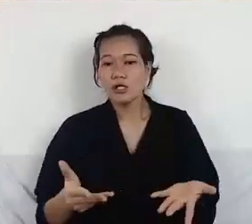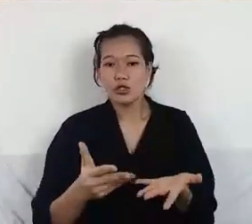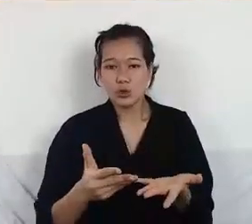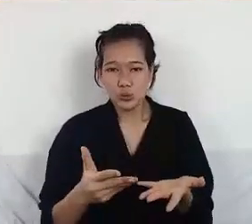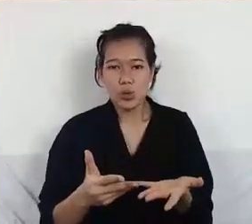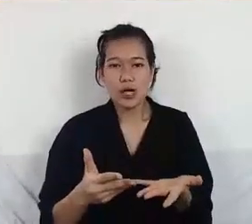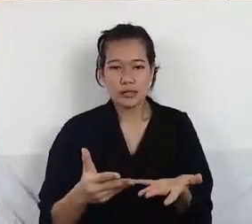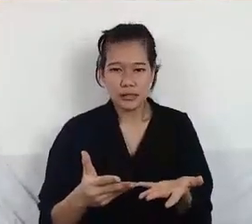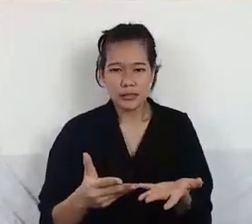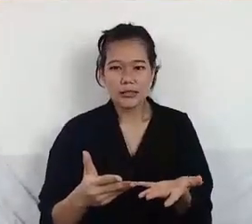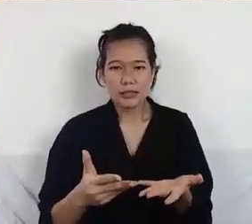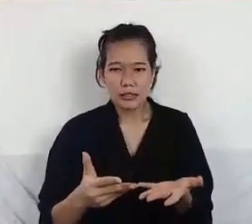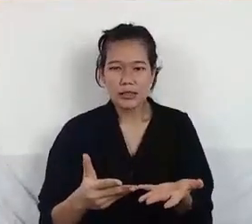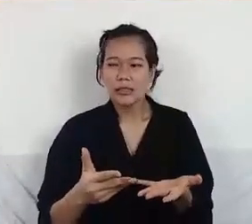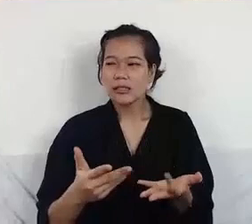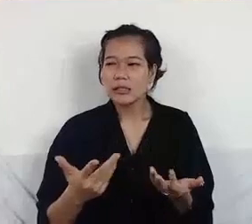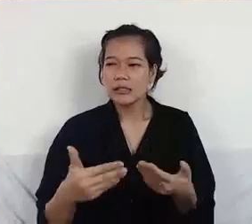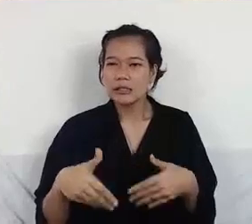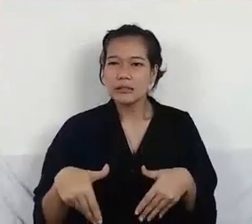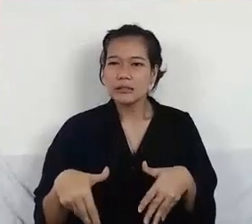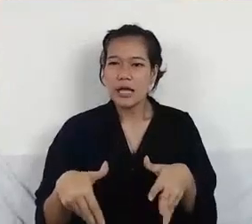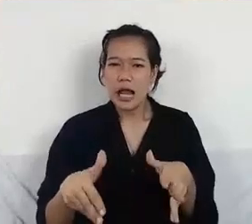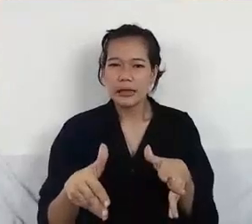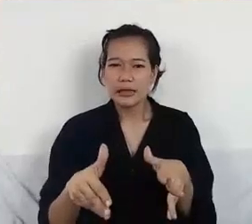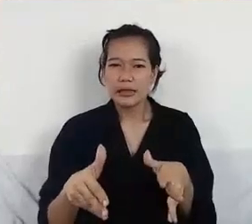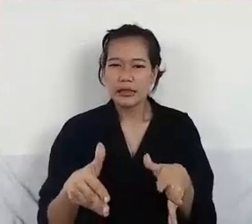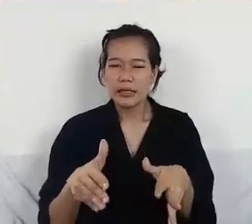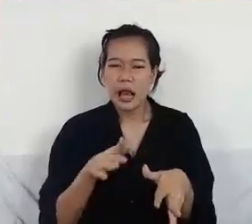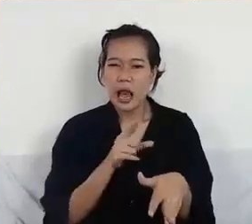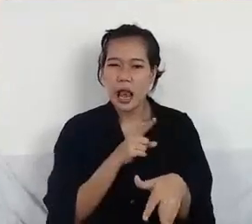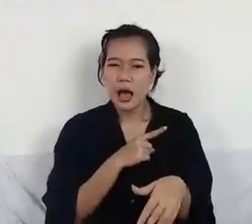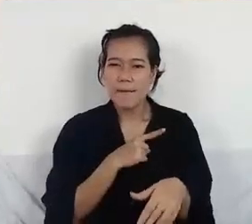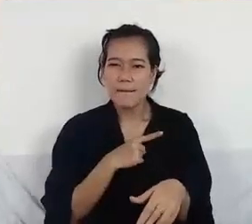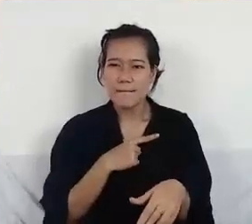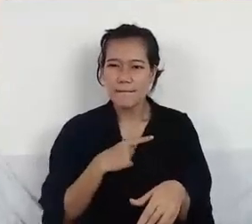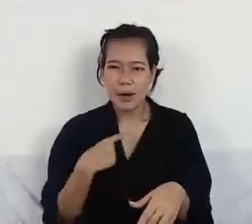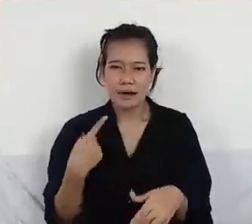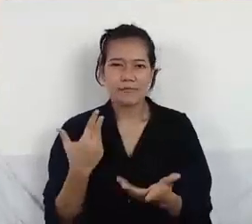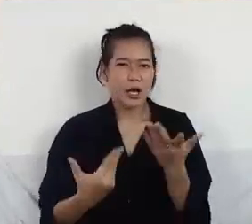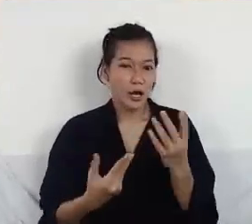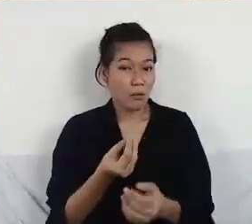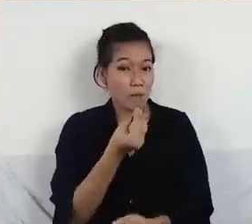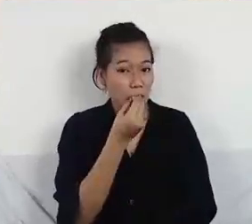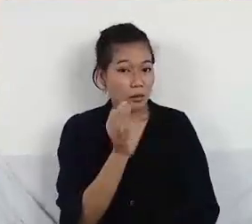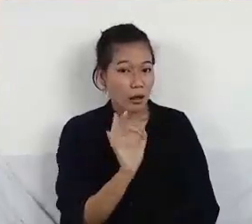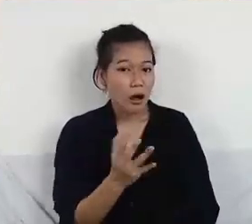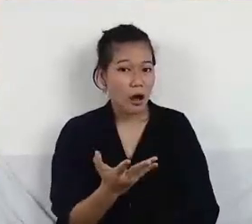lambat berjalannya, gitu kan, ibaratnya semacam itu. Saudara makan enggak, saudara?